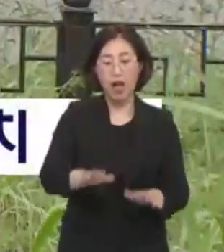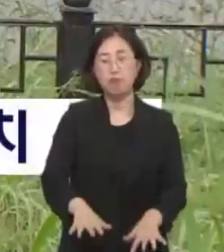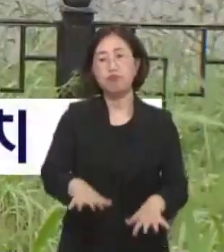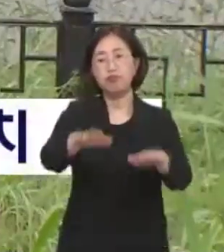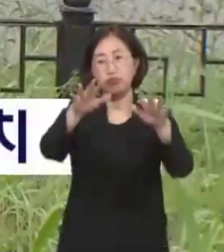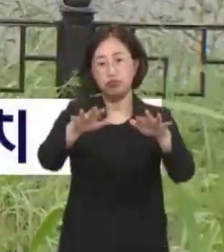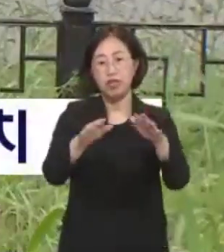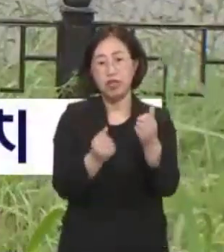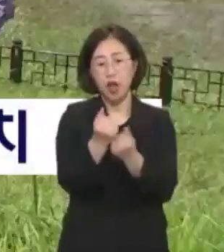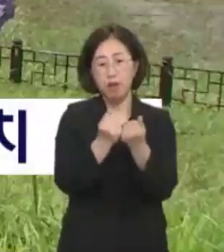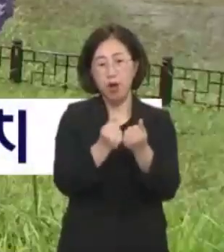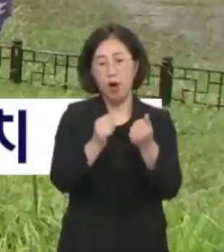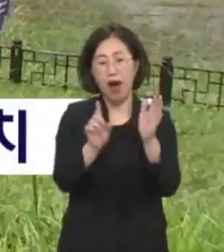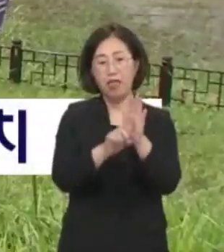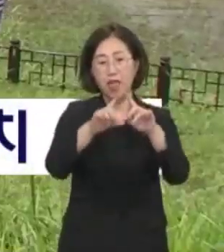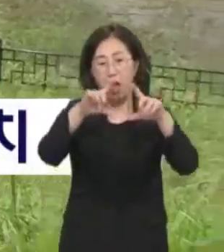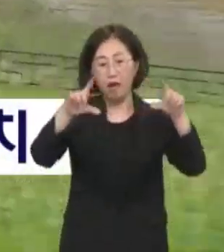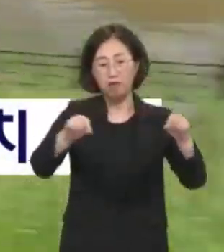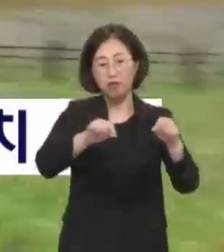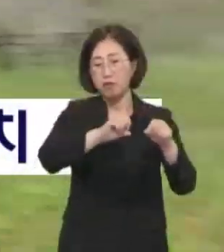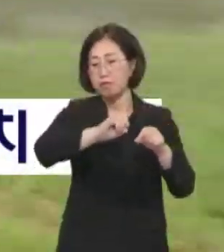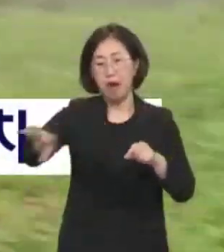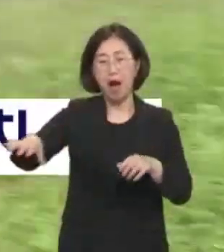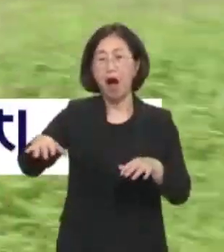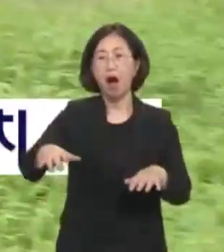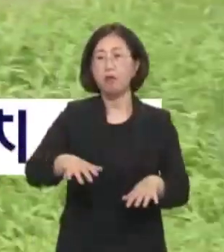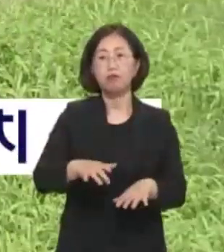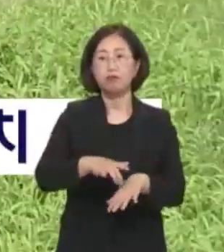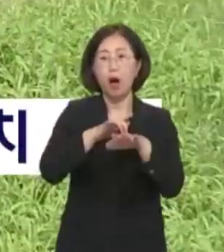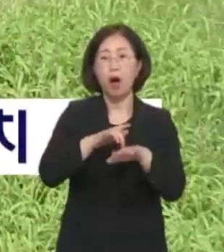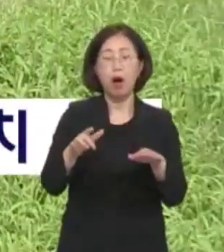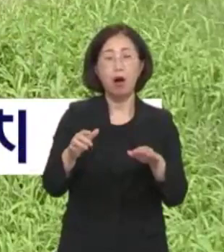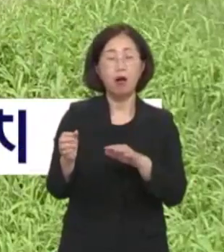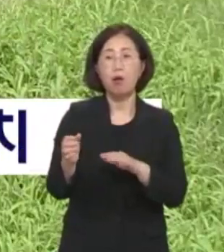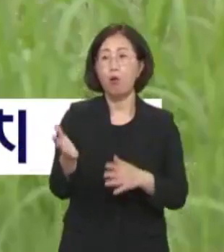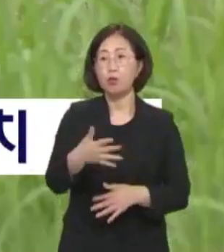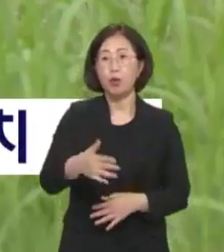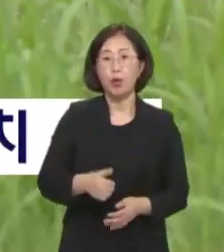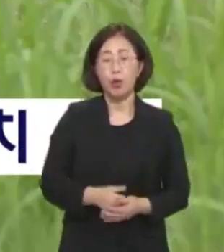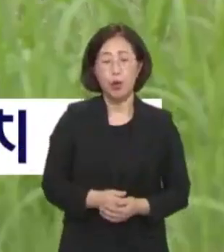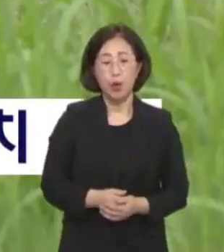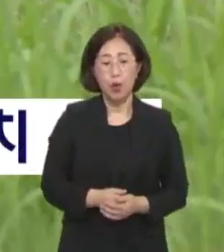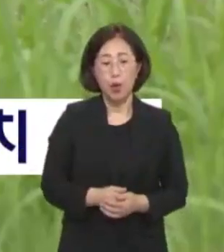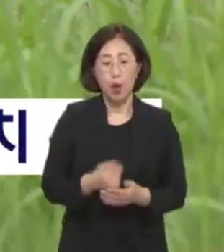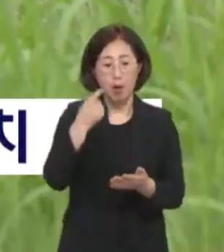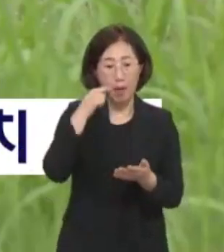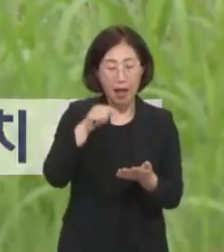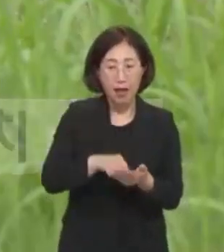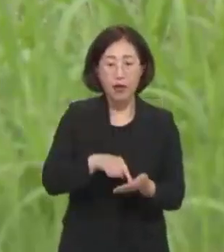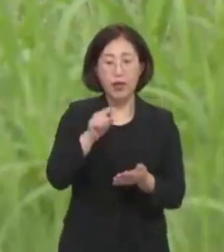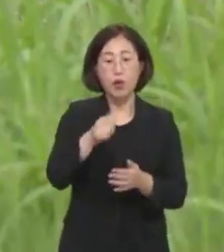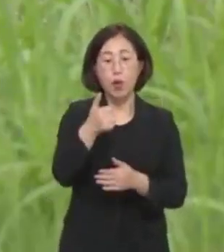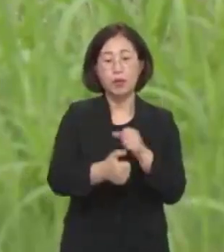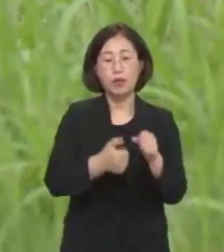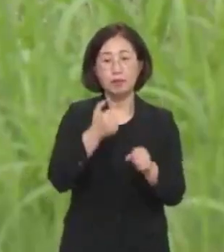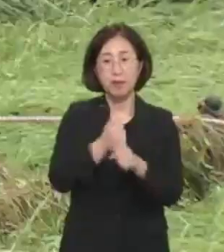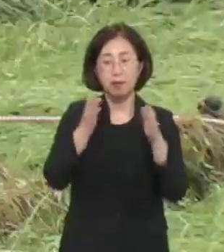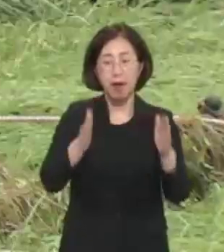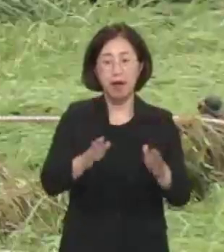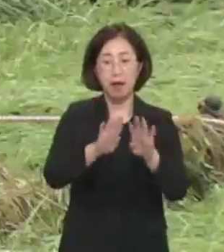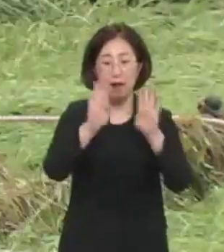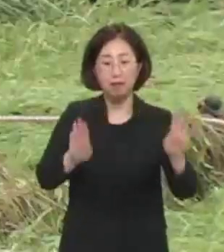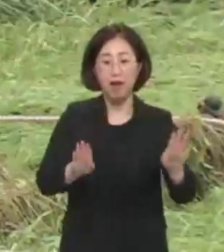설명이 적혀있던 안내판들은 떠내려가 온데간데 사라졌습니다. 유적이 발굴된 지 50여 년 만에 처음으로